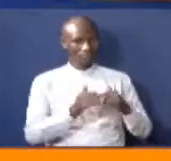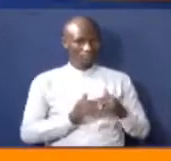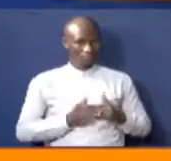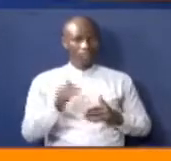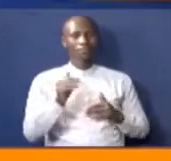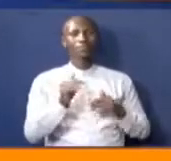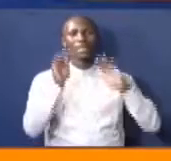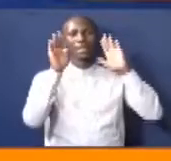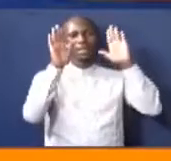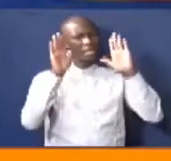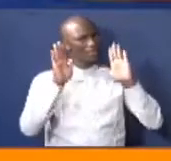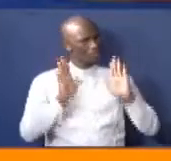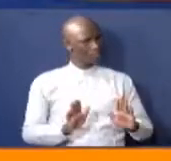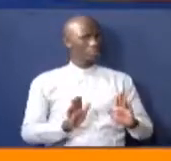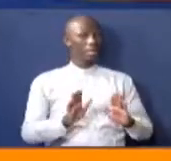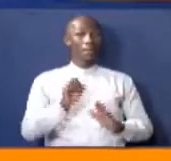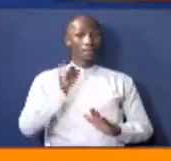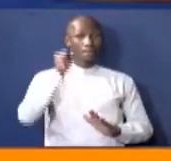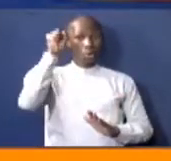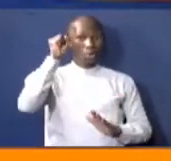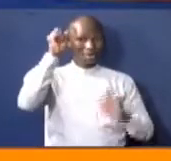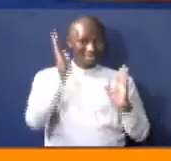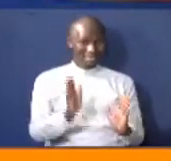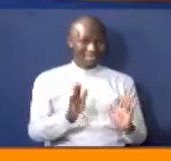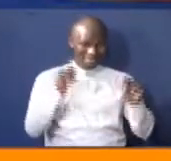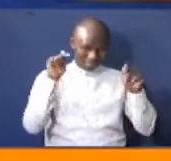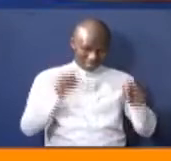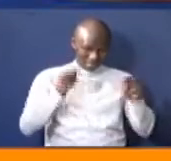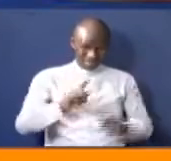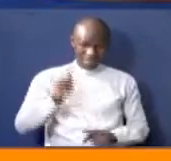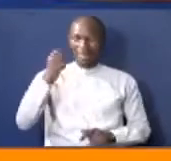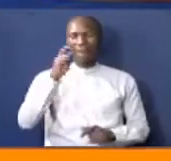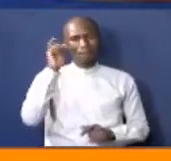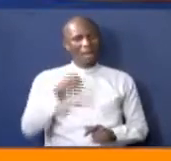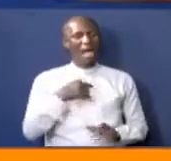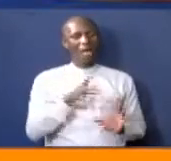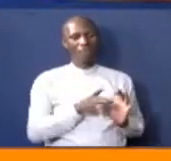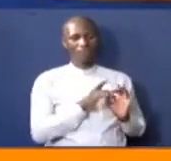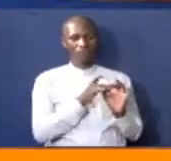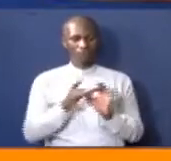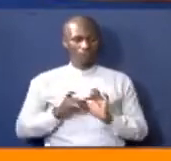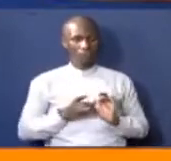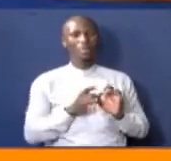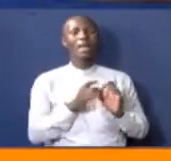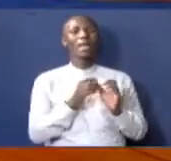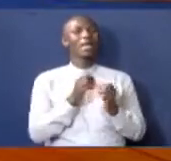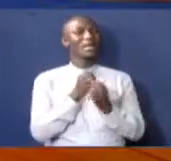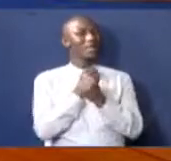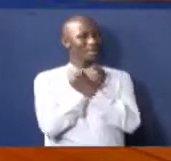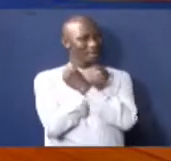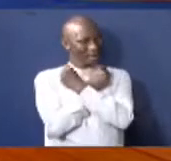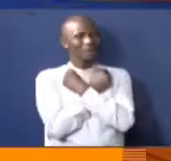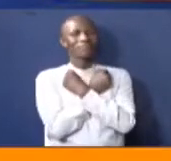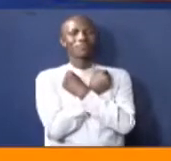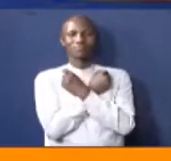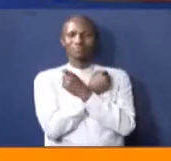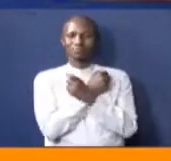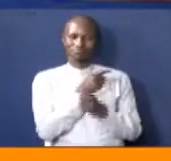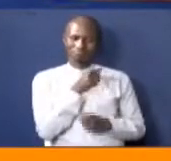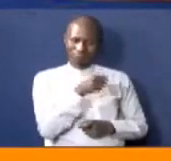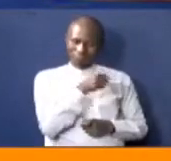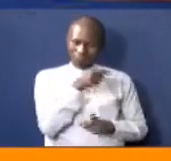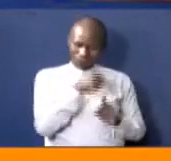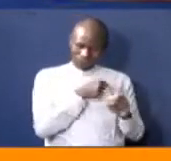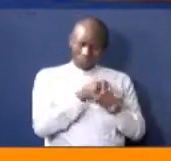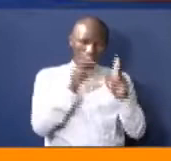7 avata wa teti vandhi ito ya Kenya kwithi wanaumu wendo na ngwata ni ondo muna kwithi wa mengeleka ni nzeo tanze mwea kwikithi ya kanamugo na